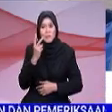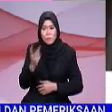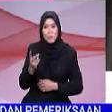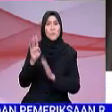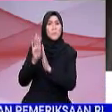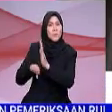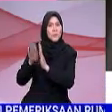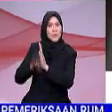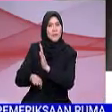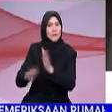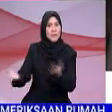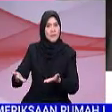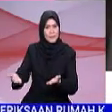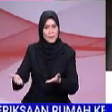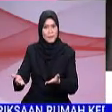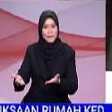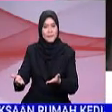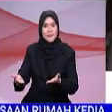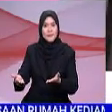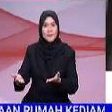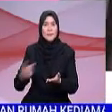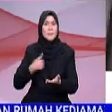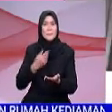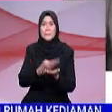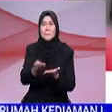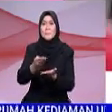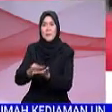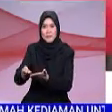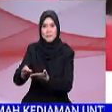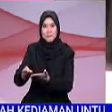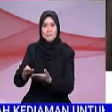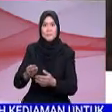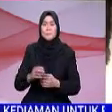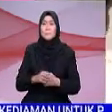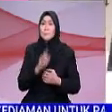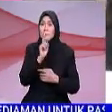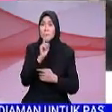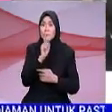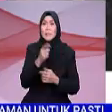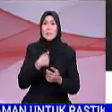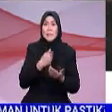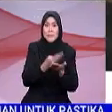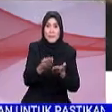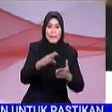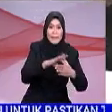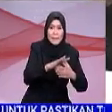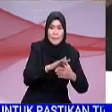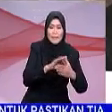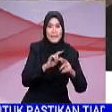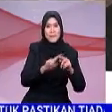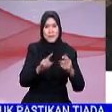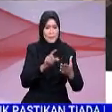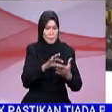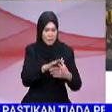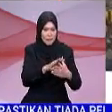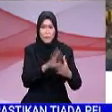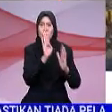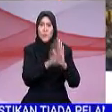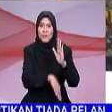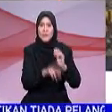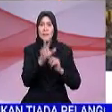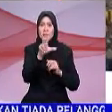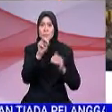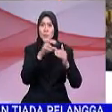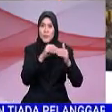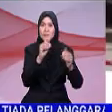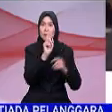murah kan kat sini, jadi beli jugalah, ambil jugalah. Sebenarnya nak beli daging tapi sebab daging sangat murah kan,